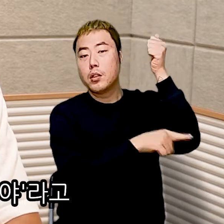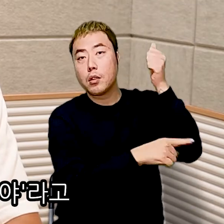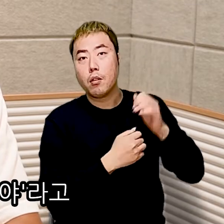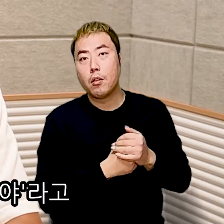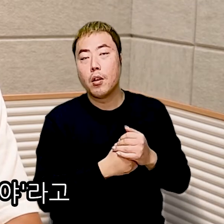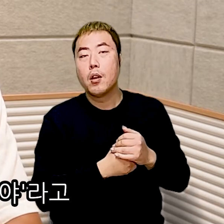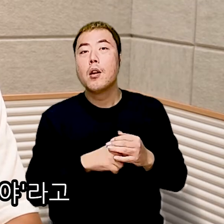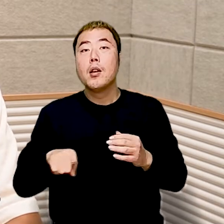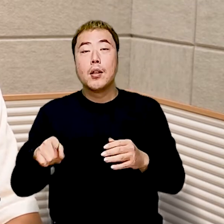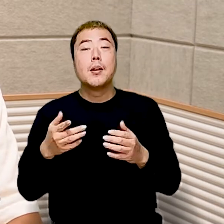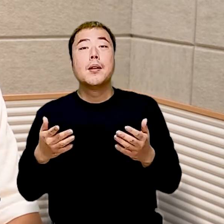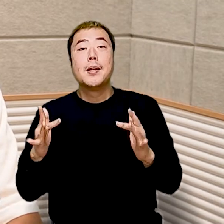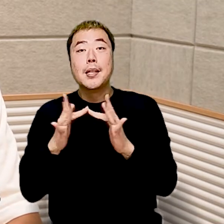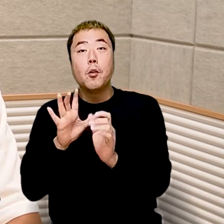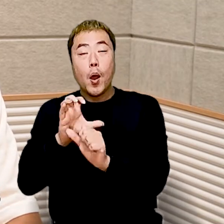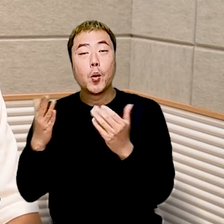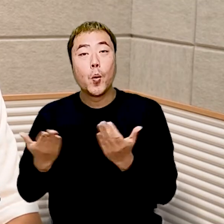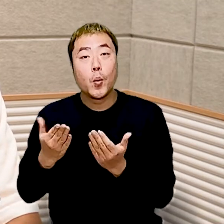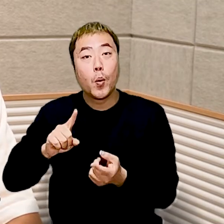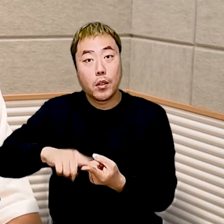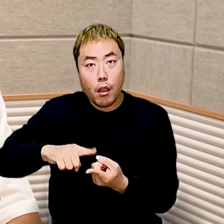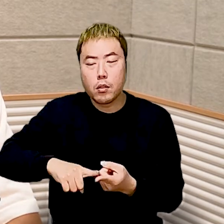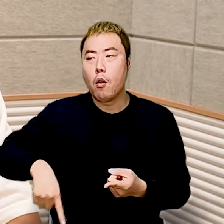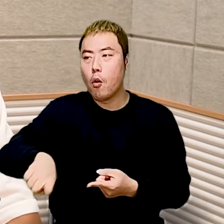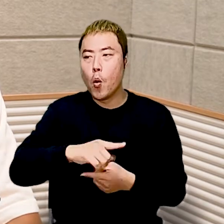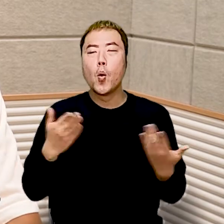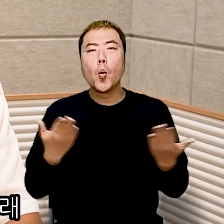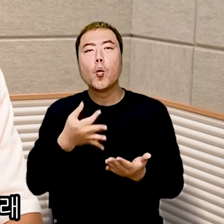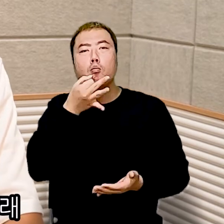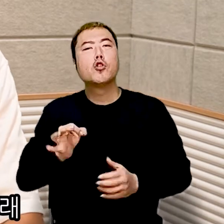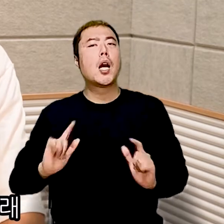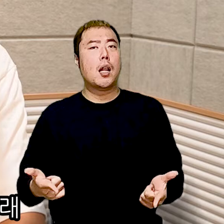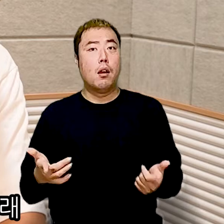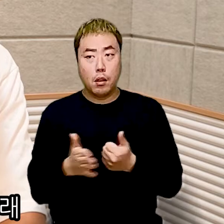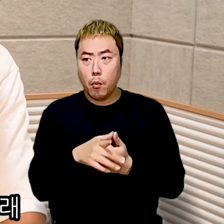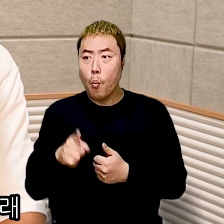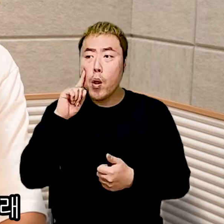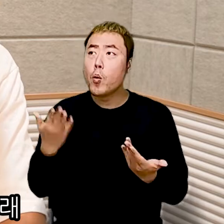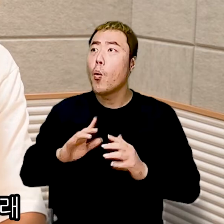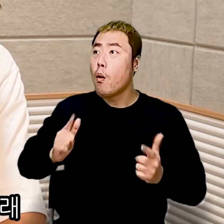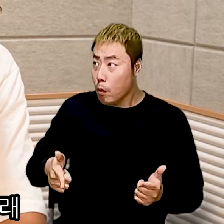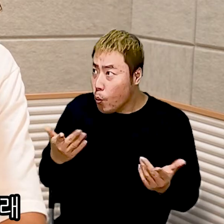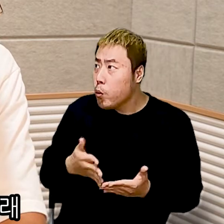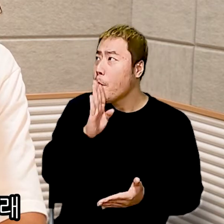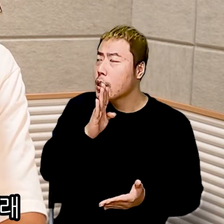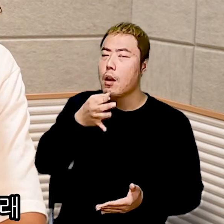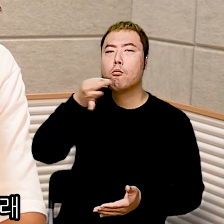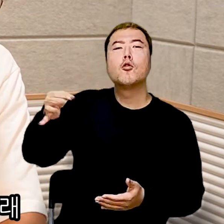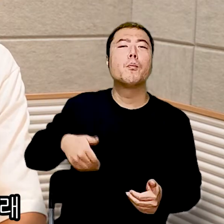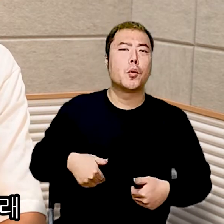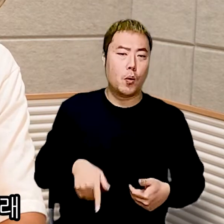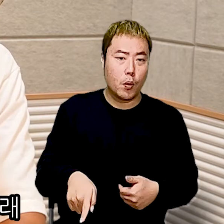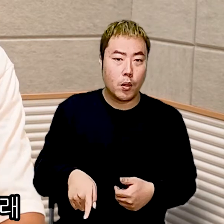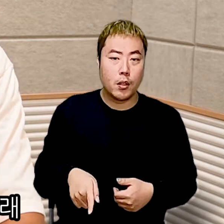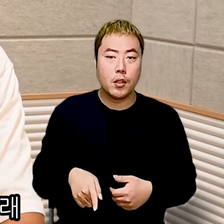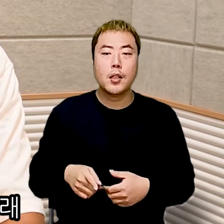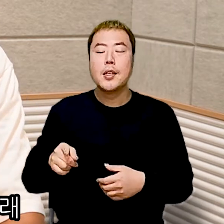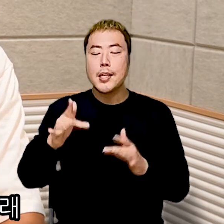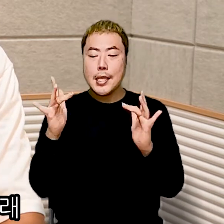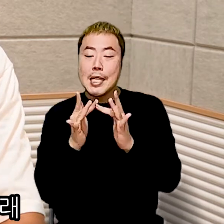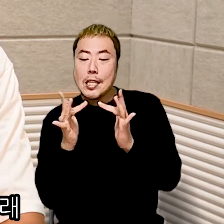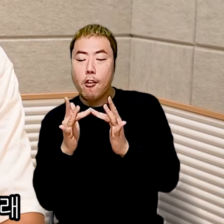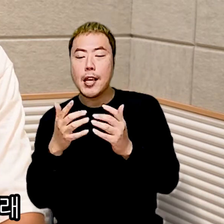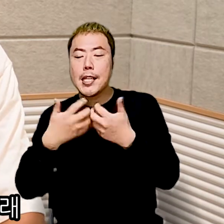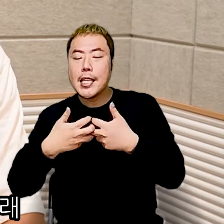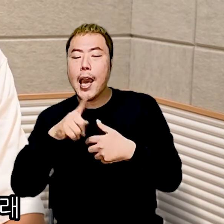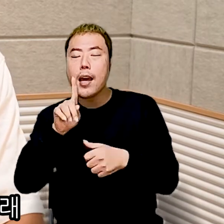노동이 아니냐라고 반문을 할 필요가 있는 것이죠. 그냥 그 디지털 매개 장치가 활용됐을